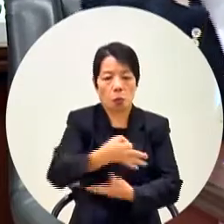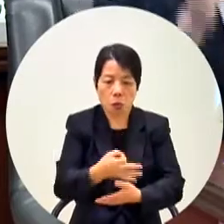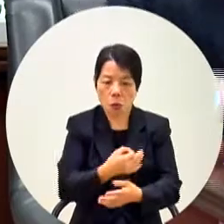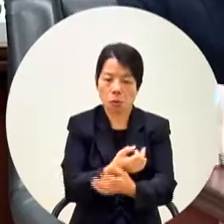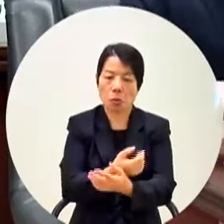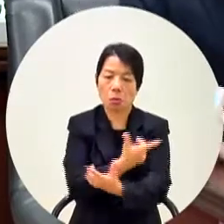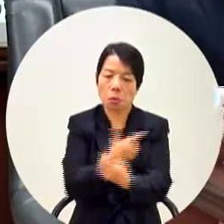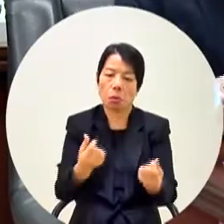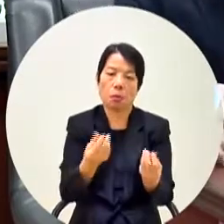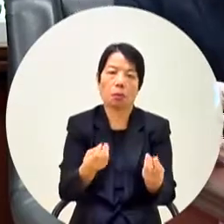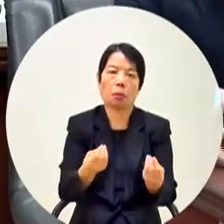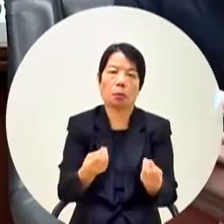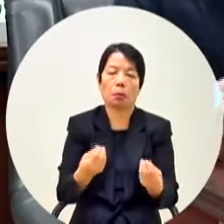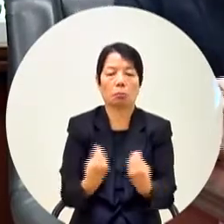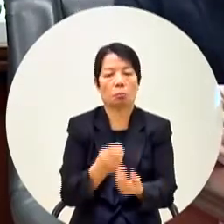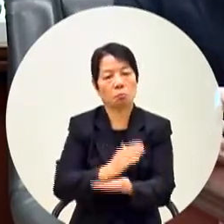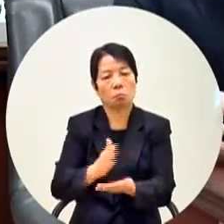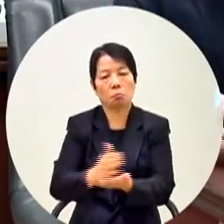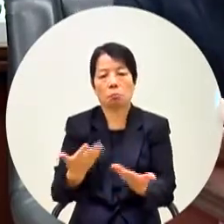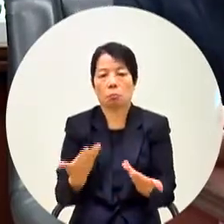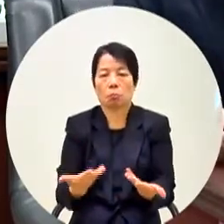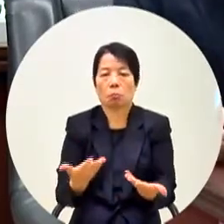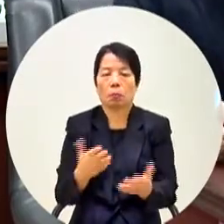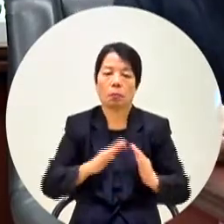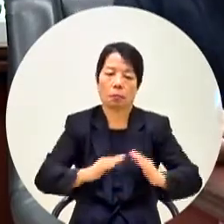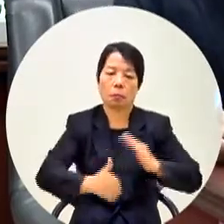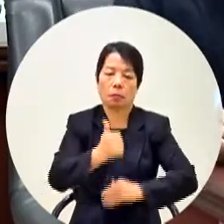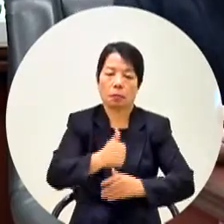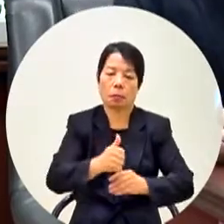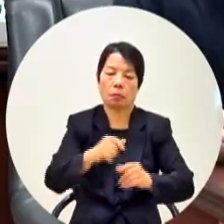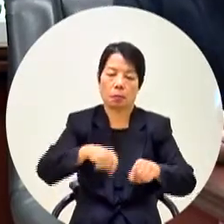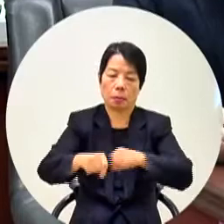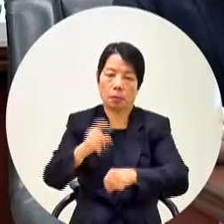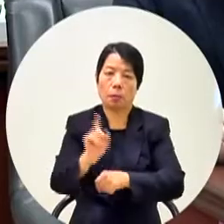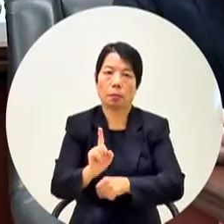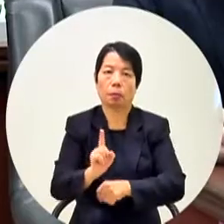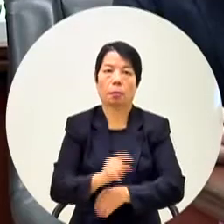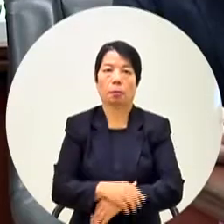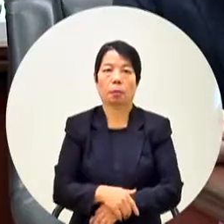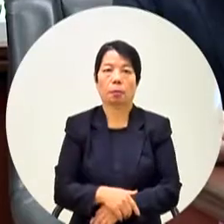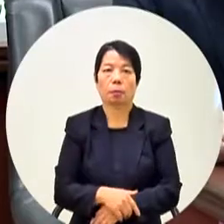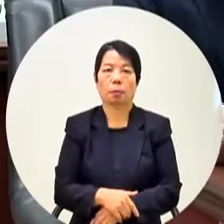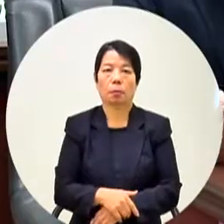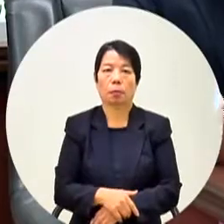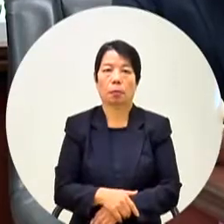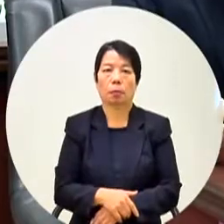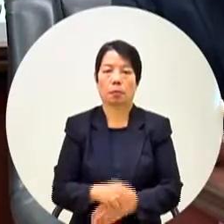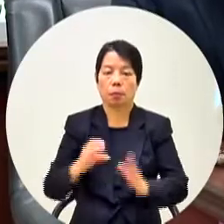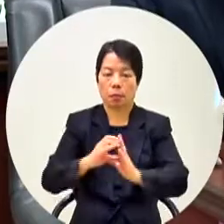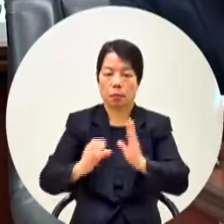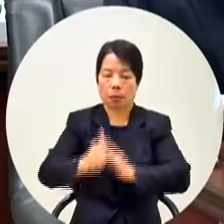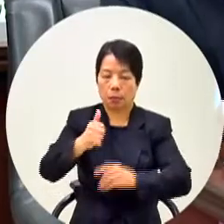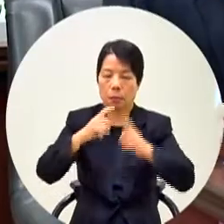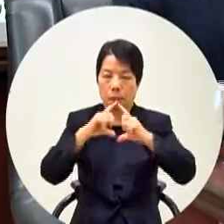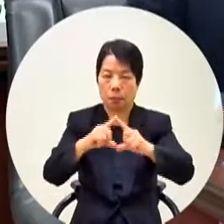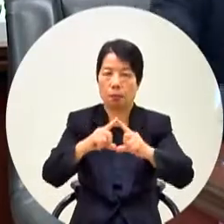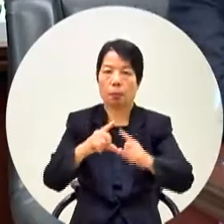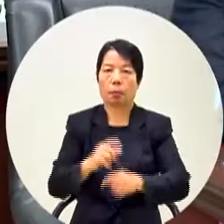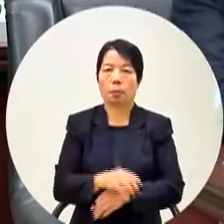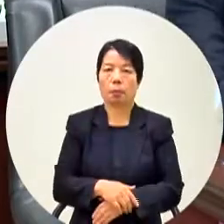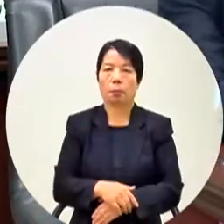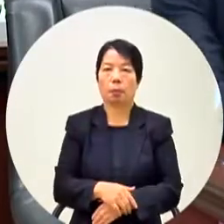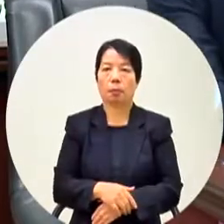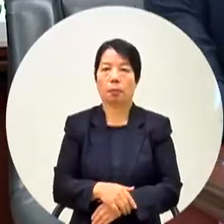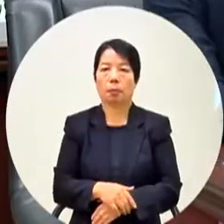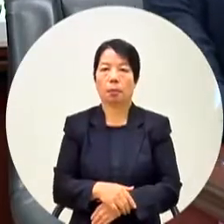是毋是应该有一个方案出来？咱市长回答一下，局长回答来。 张局长，